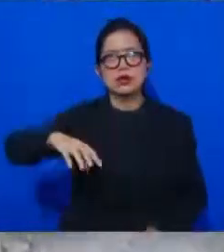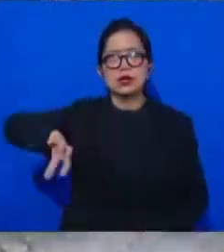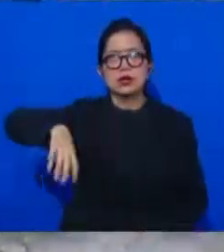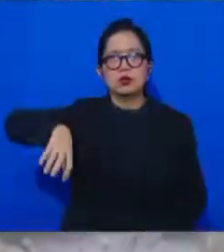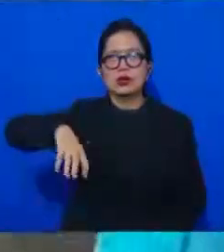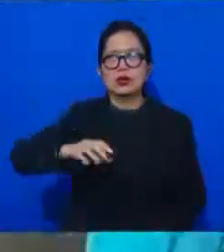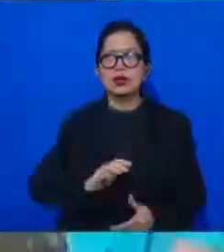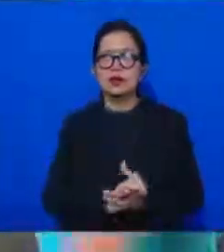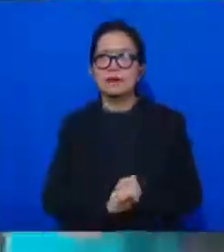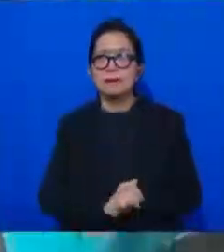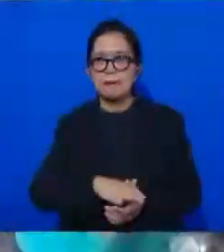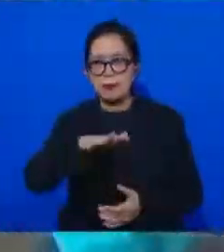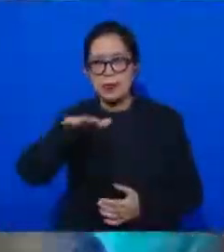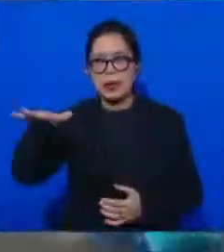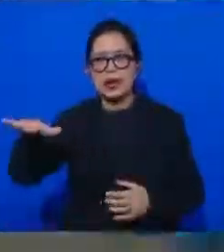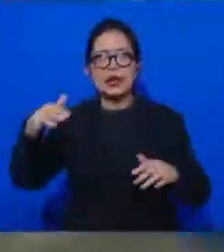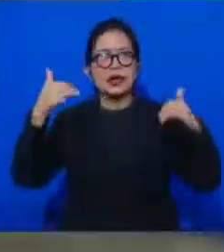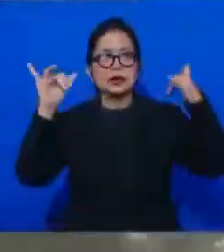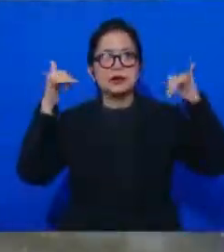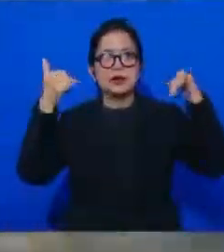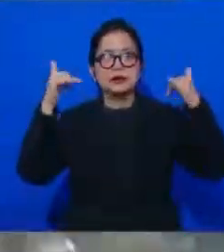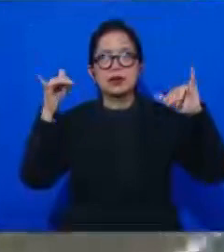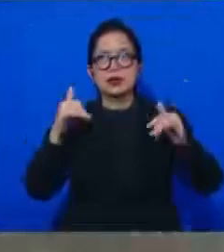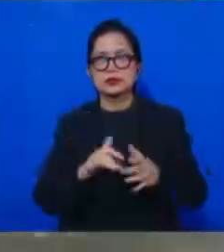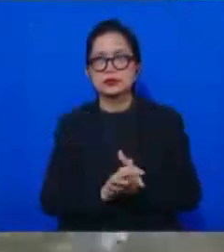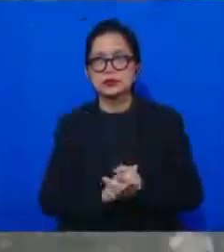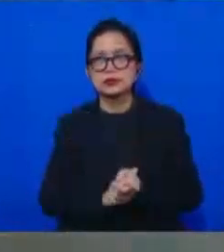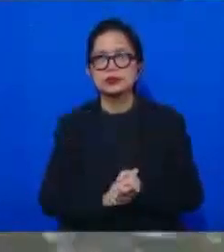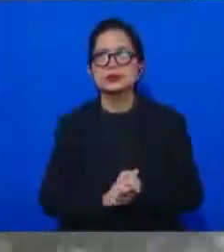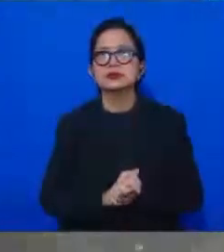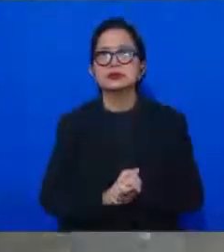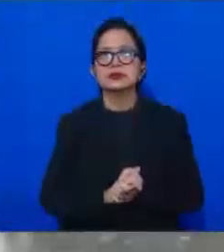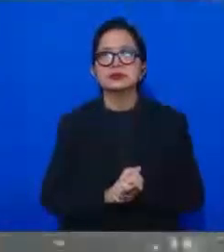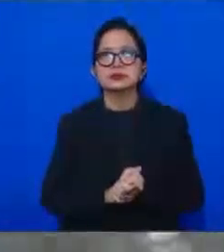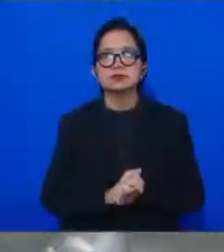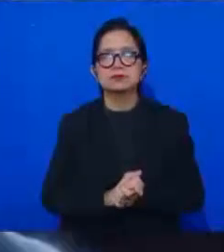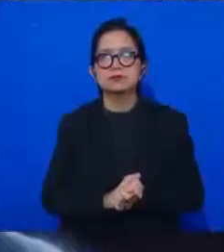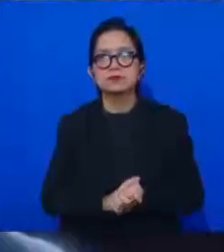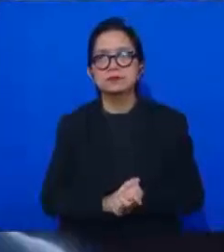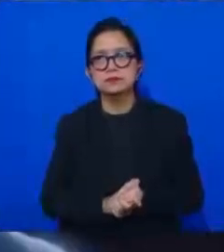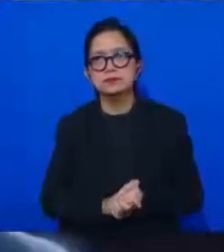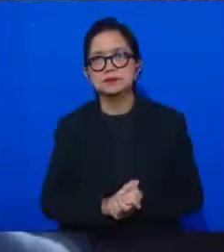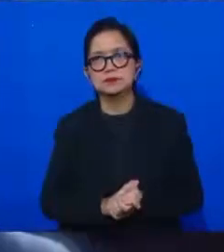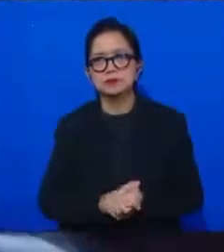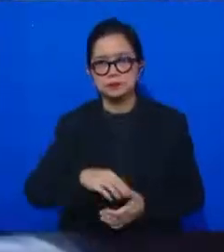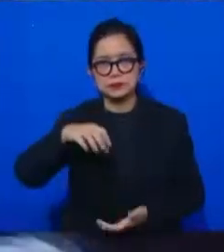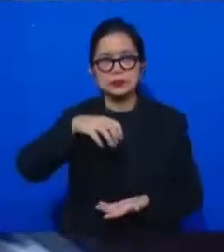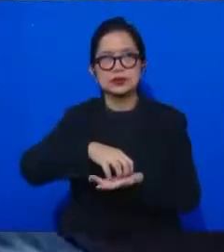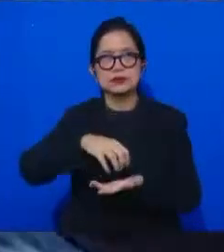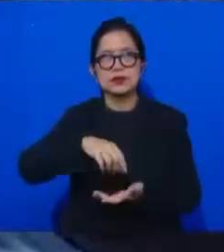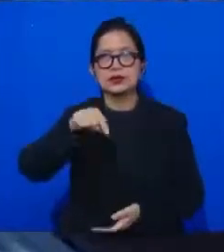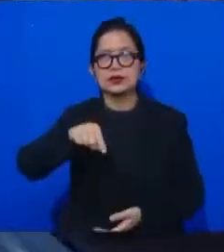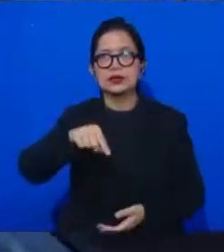dapat bermain dan menikmati sejuknya aliran sungai Gunung Betung yang berada di kawasan taman wisata ini. Di tempat ini, pengunjung